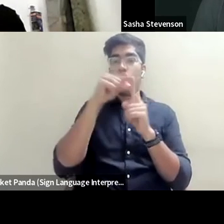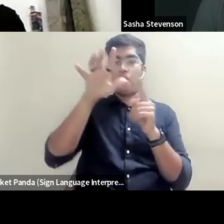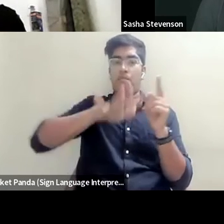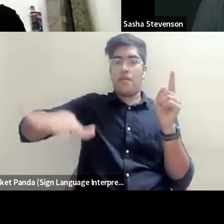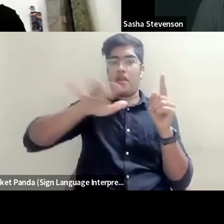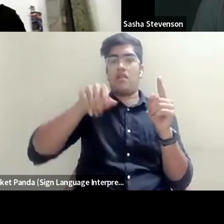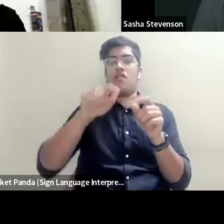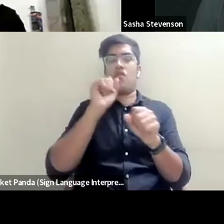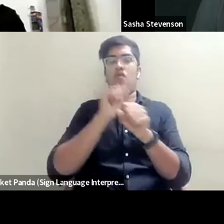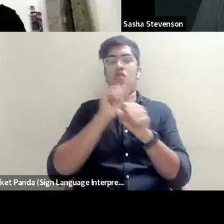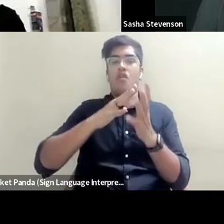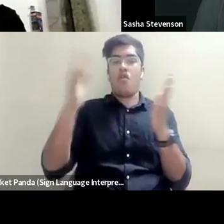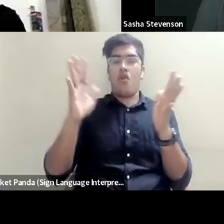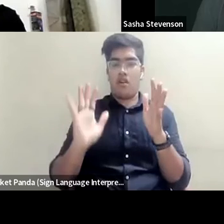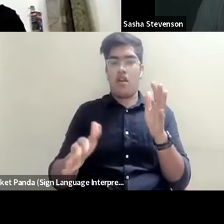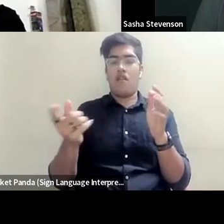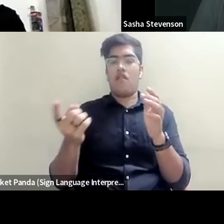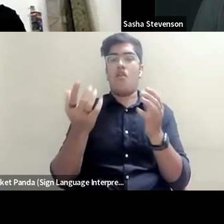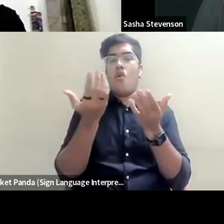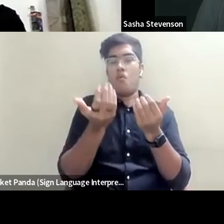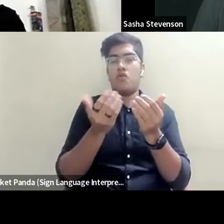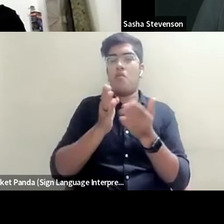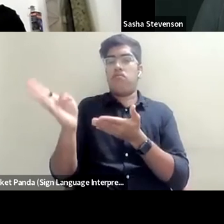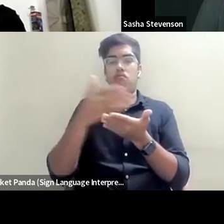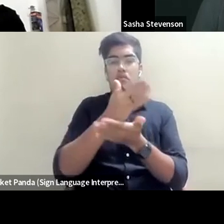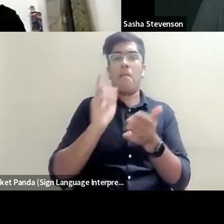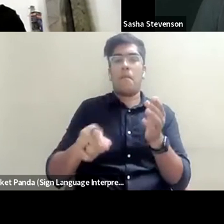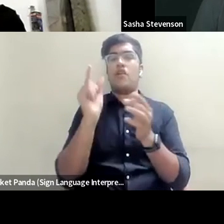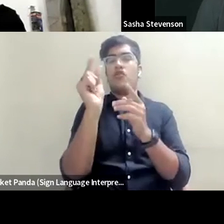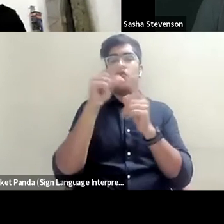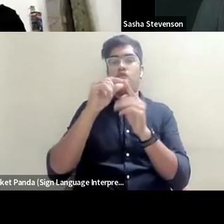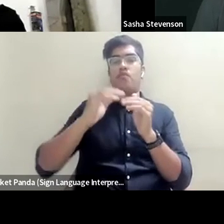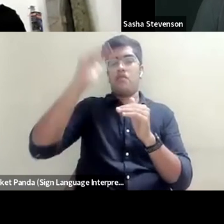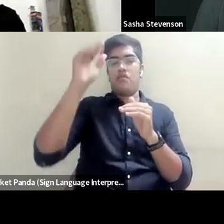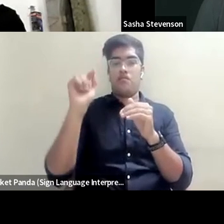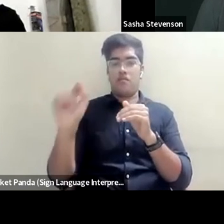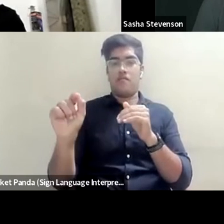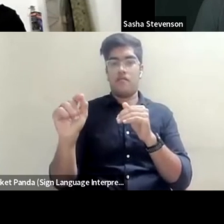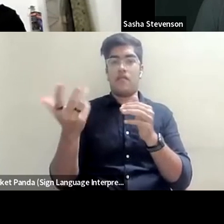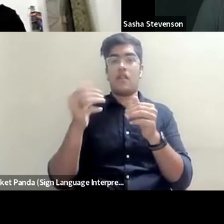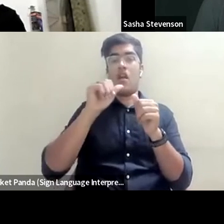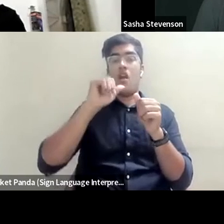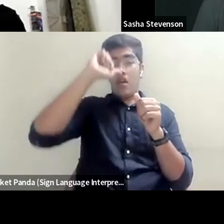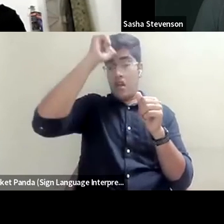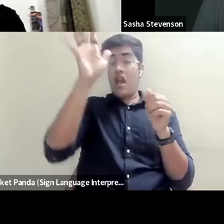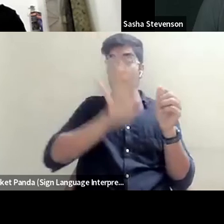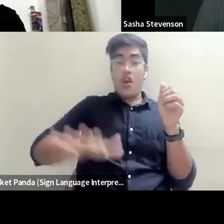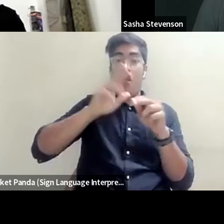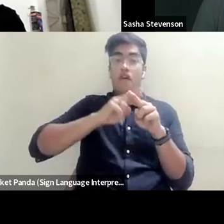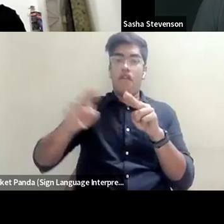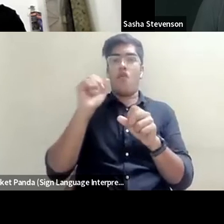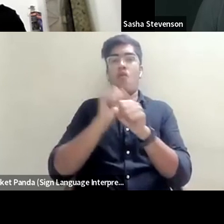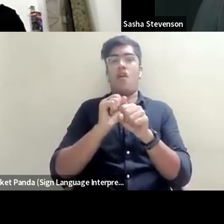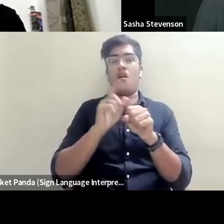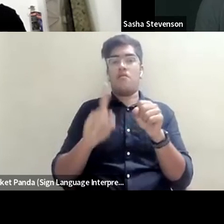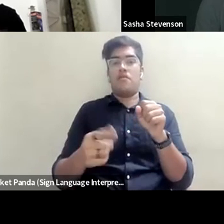कुछ काम है, रहेगा अलग जगह है, लेकिन खास करके उधर ही दिख रहा है. तो ये ऑल इंडिया फिनोमेना बनना चाहिए. तो उसके